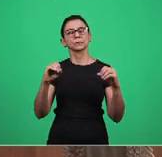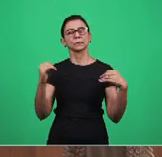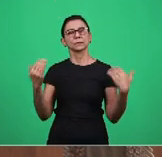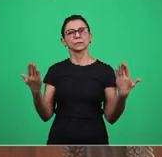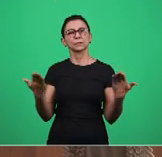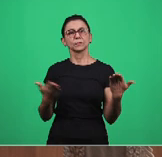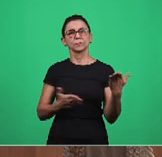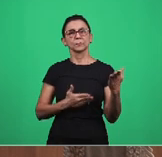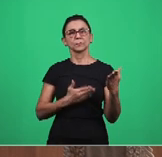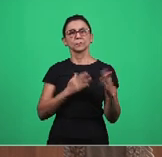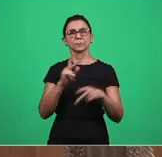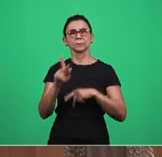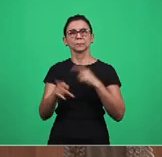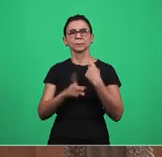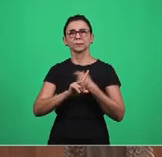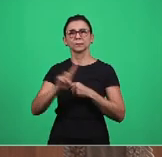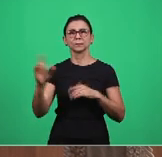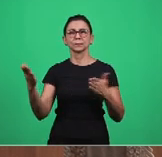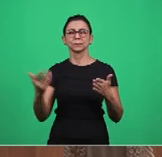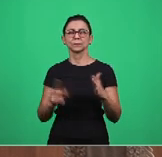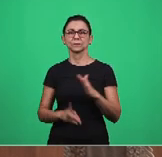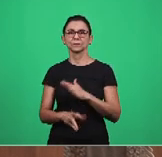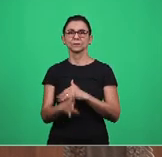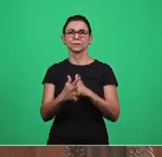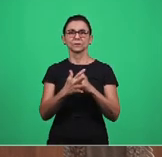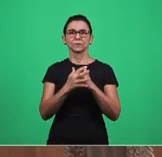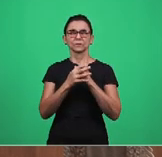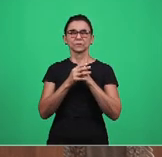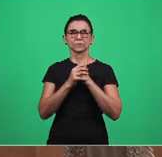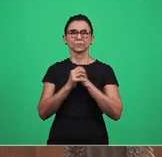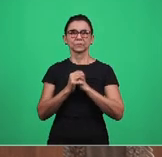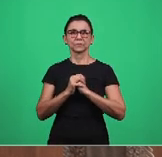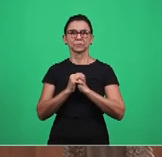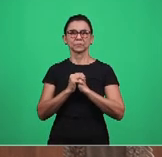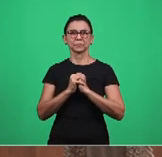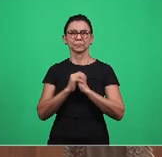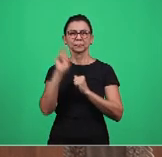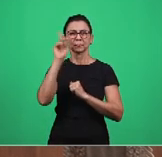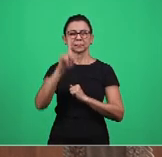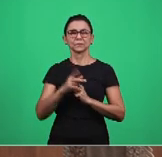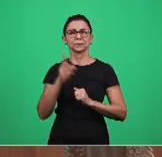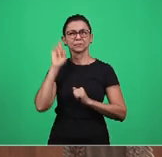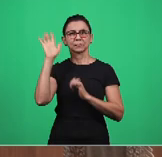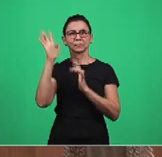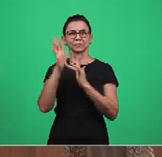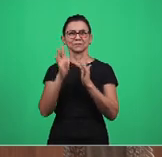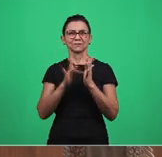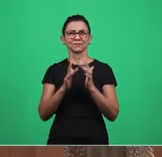tout le peuple de Dieu, depuis maintenant et toujours. Amen. À tous, la paix du Seigneur Jésus.